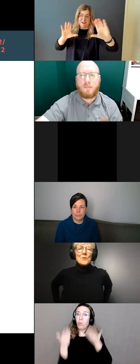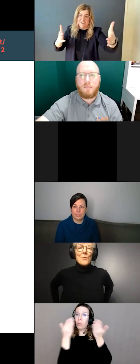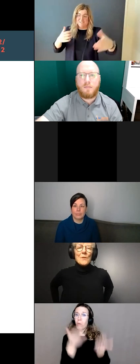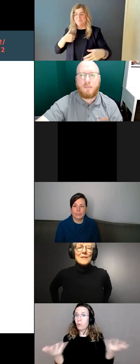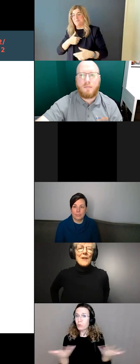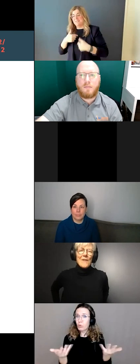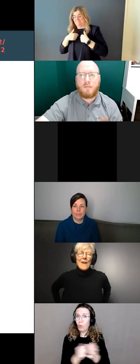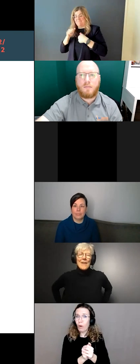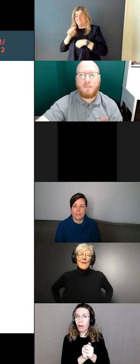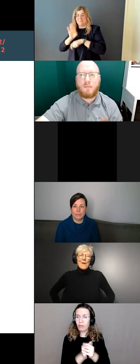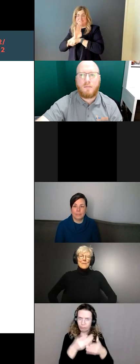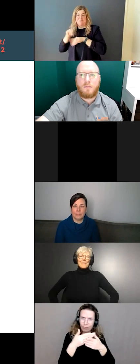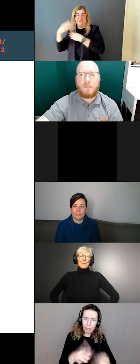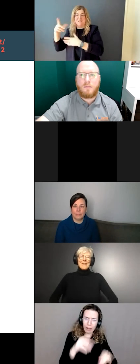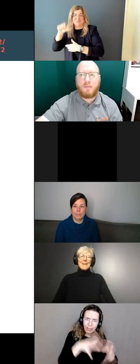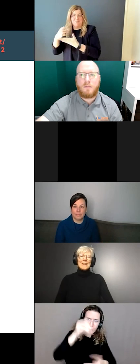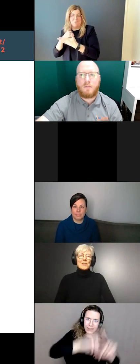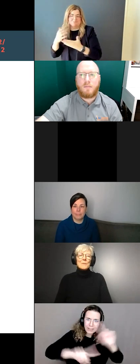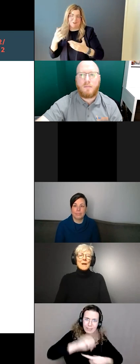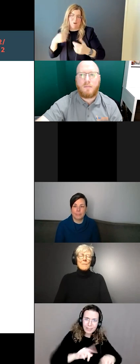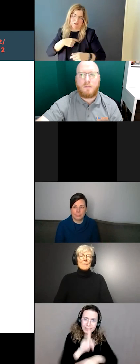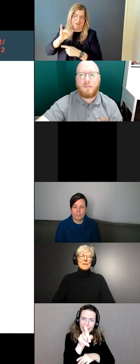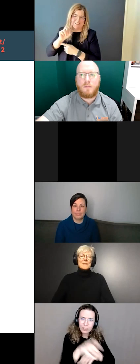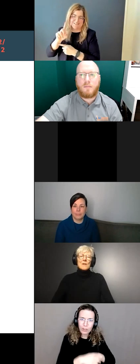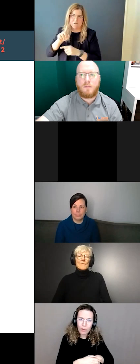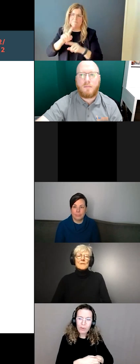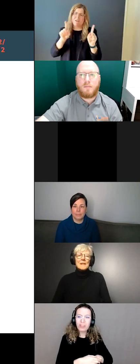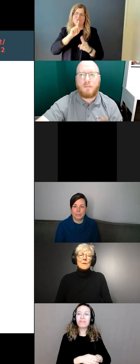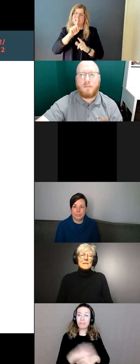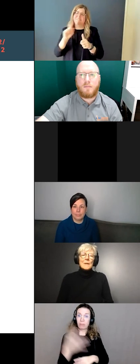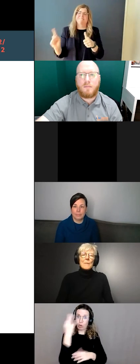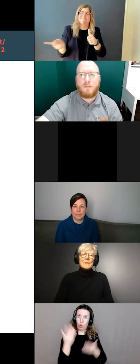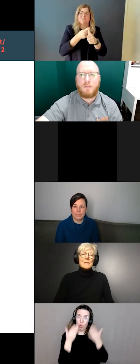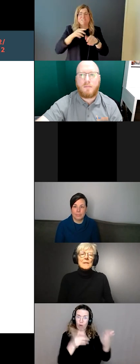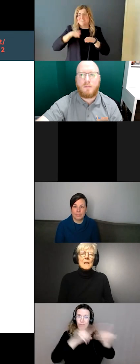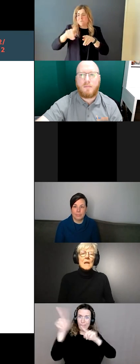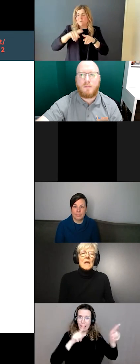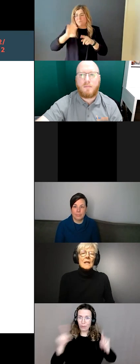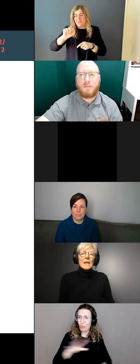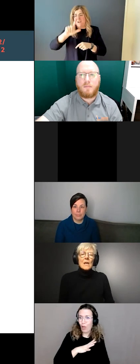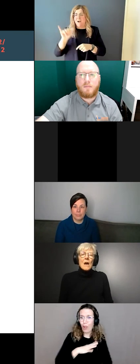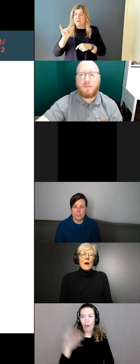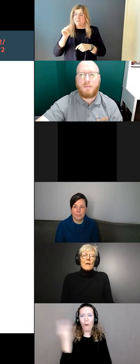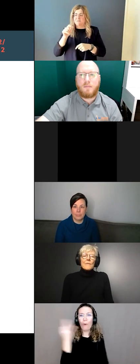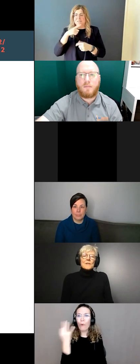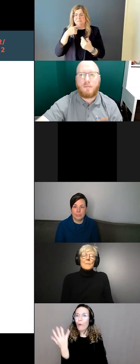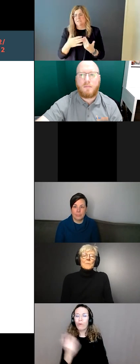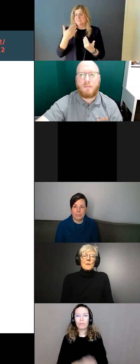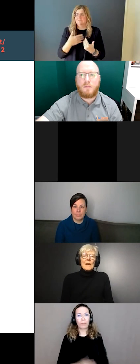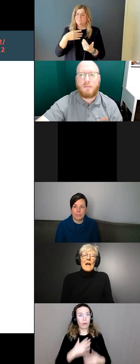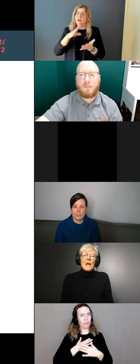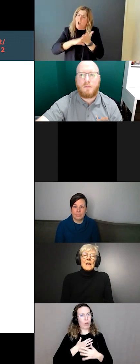la langue des signes? Il y a des cours qui sont offerts un peu partout. Je ne suis pas en train d'offrir